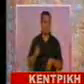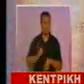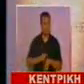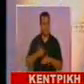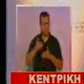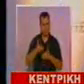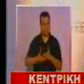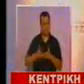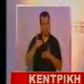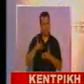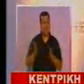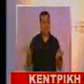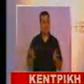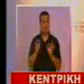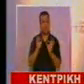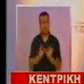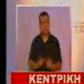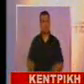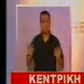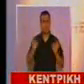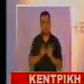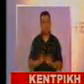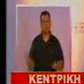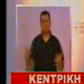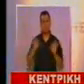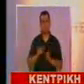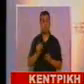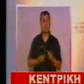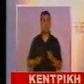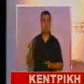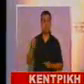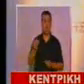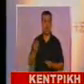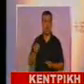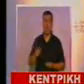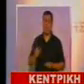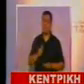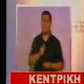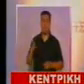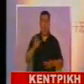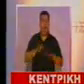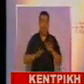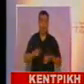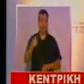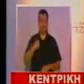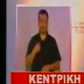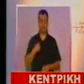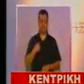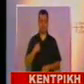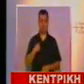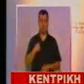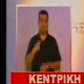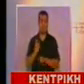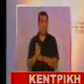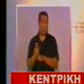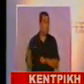θα προετοιμαζόμαστε όσο μπορούμε καλύτερα. Αλλά δεν εξαρτάται μόνο από μας, γιατί όλα τα άλλα